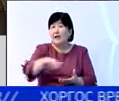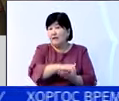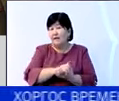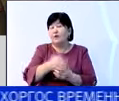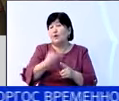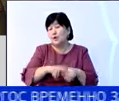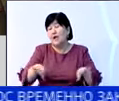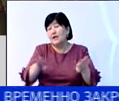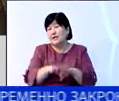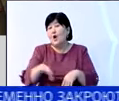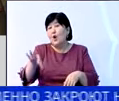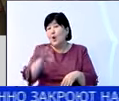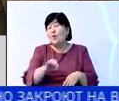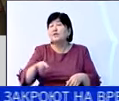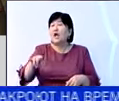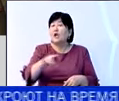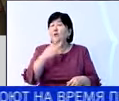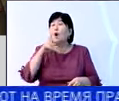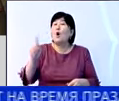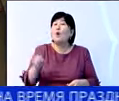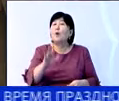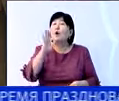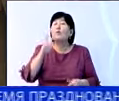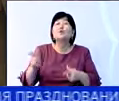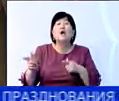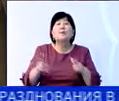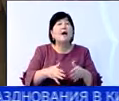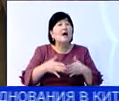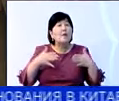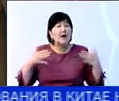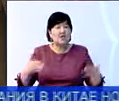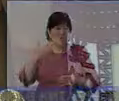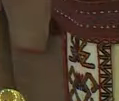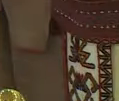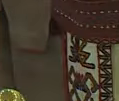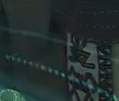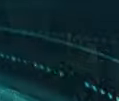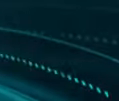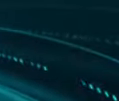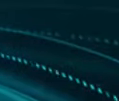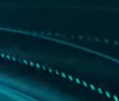Казахстана также областным и районными музеями будут подготовлены большие программы.